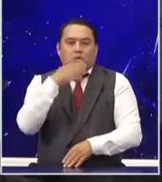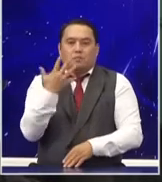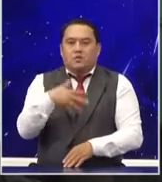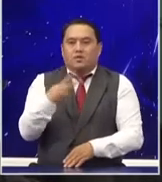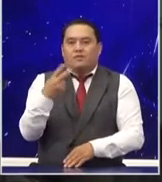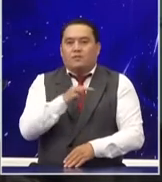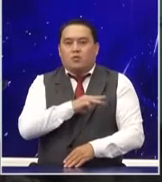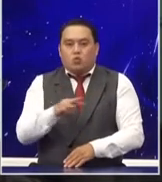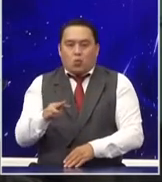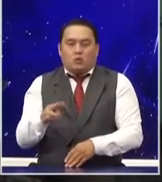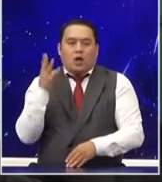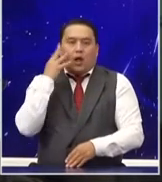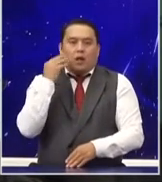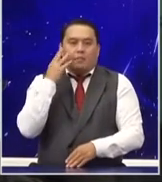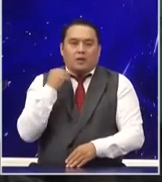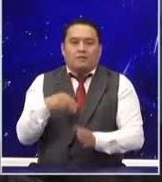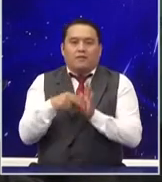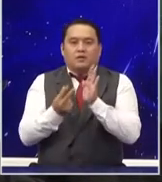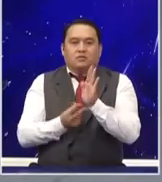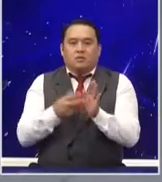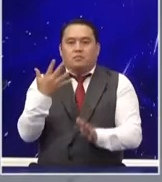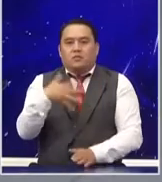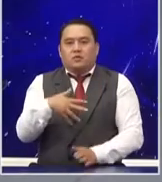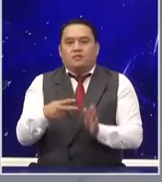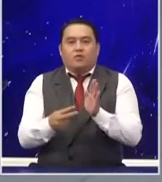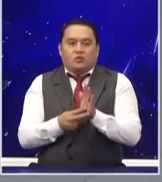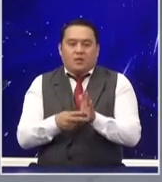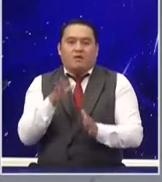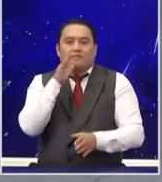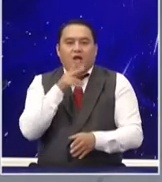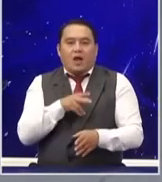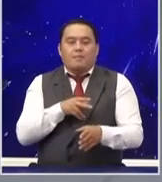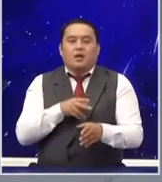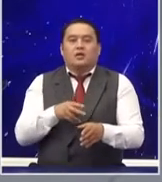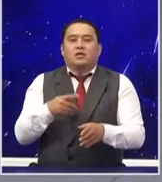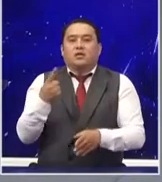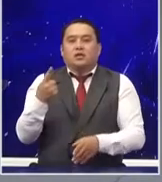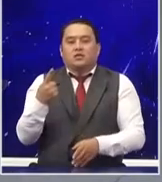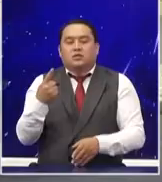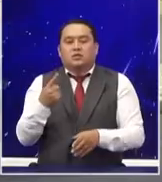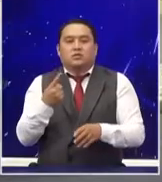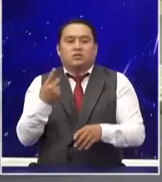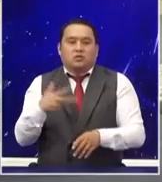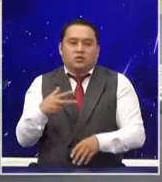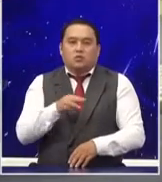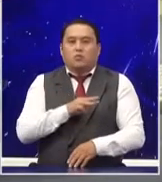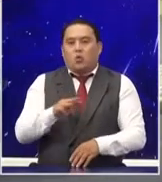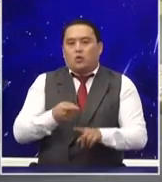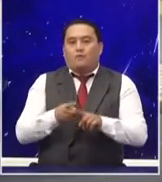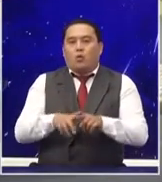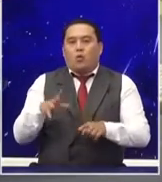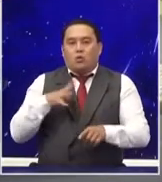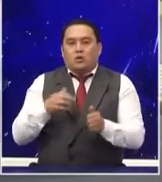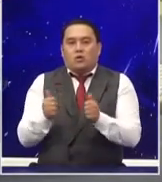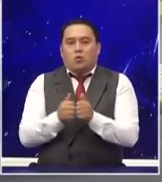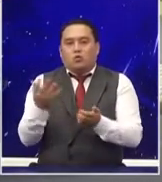52 минуты, а со станции Алматы-1 в 18:58. Время следования 1,5 часа. Таким образом, население, живущее в